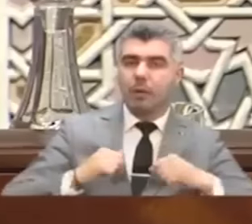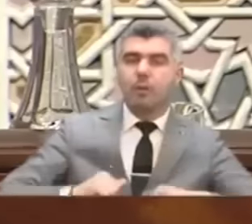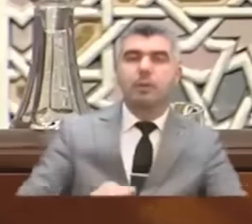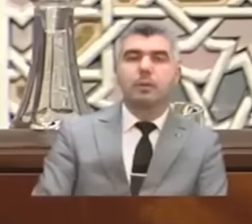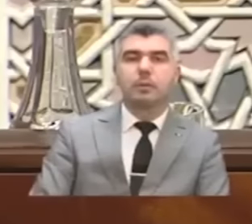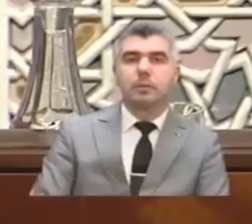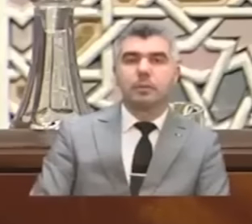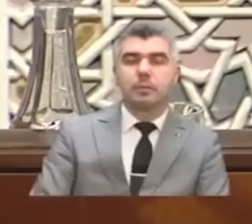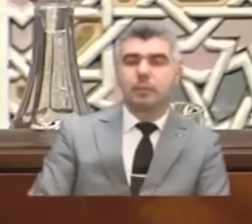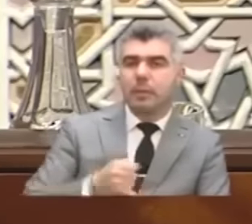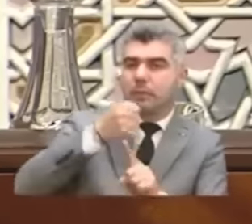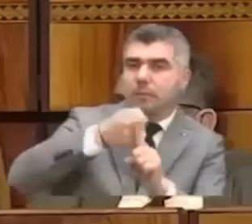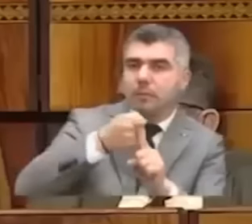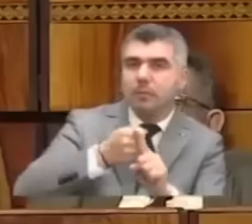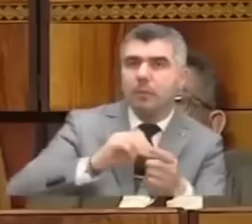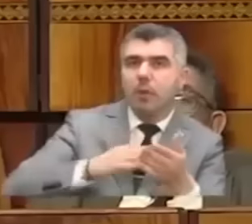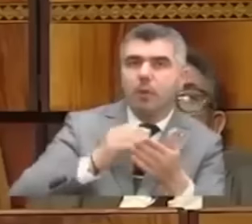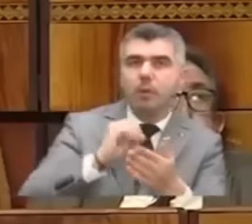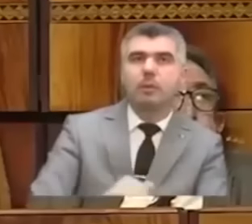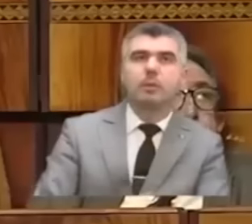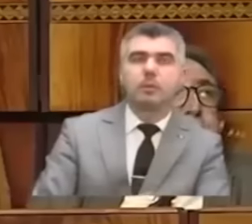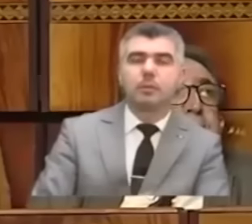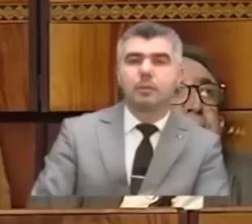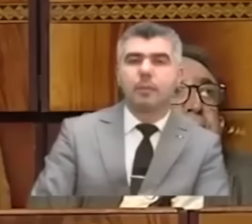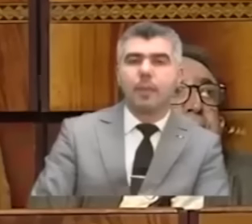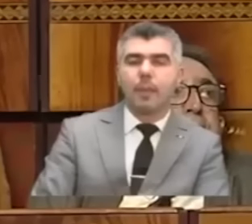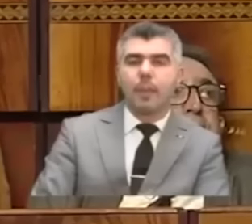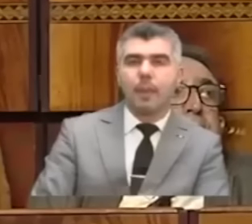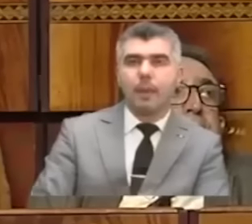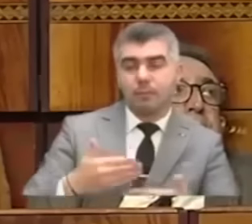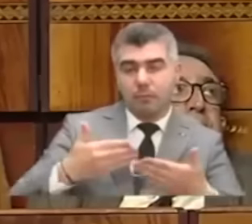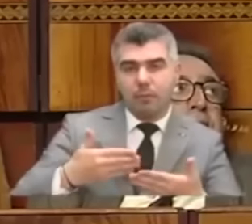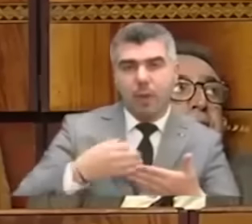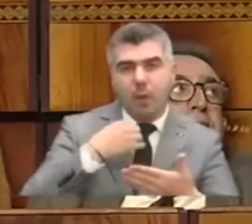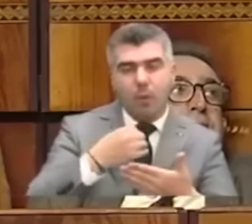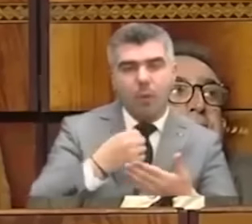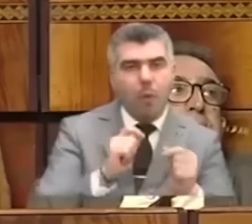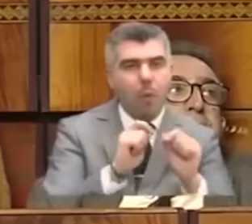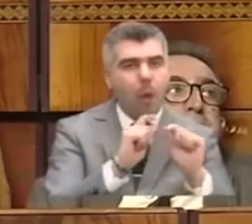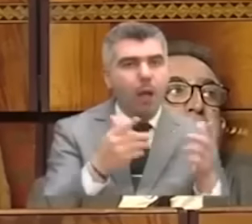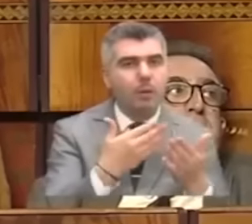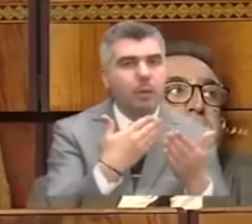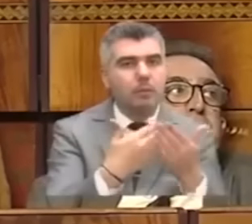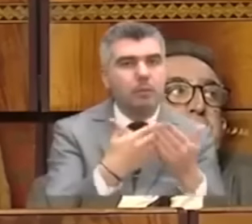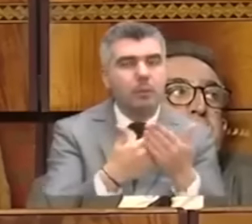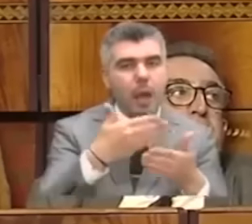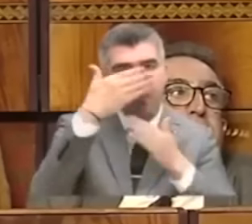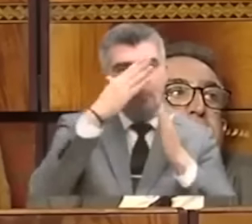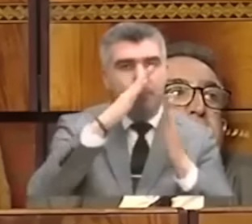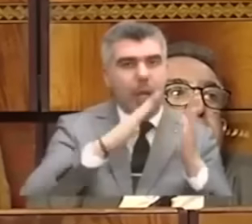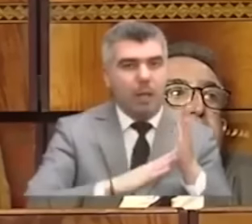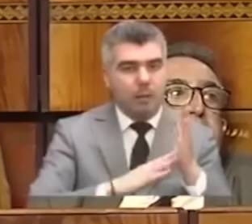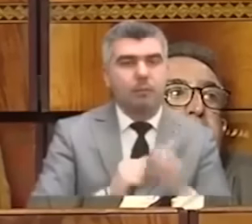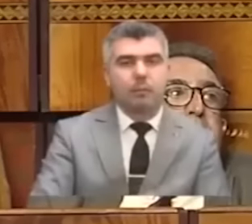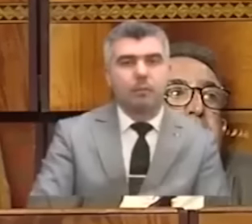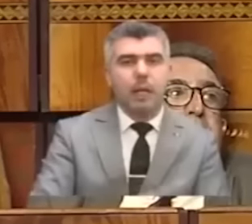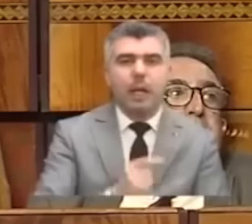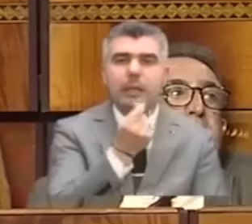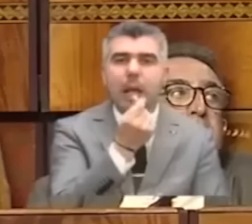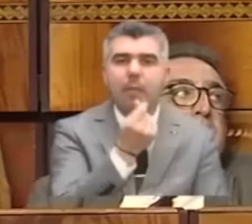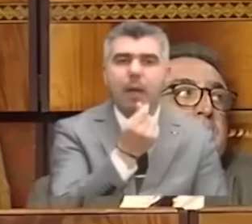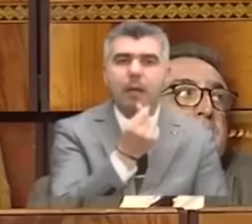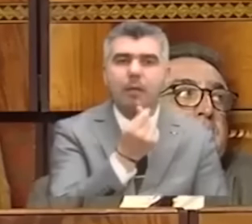في إطار المجهودات التي تقوم بها، يعني بغينا تخرجوا لتنوير المغاربة حول تملي استيراد